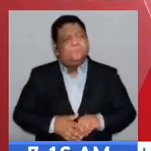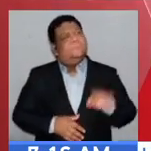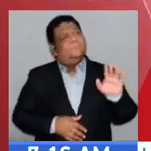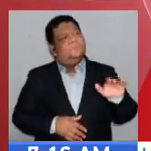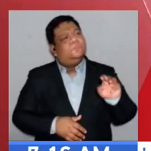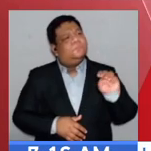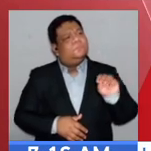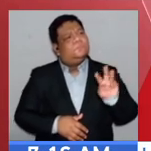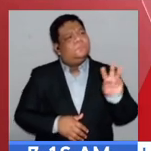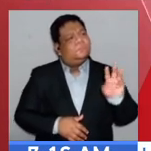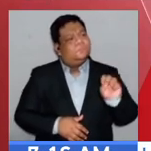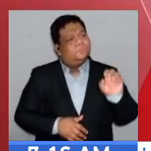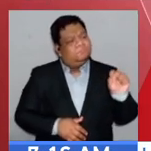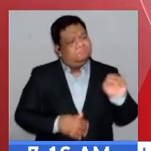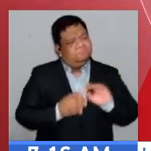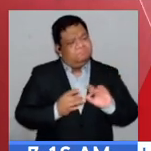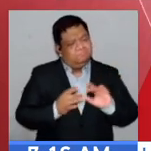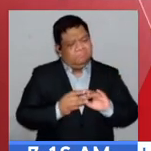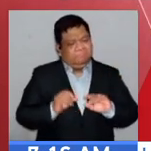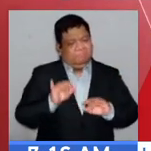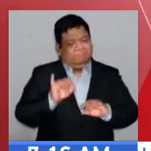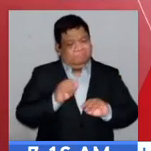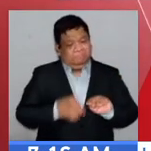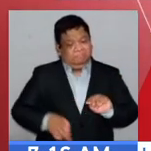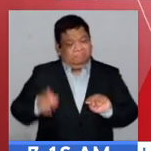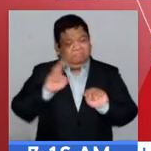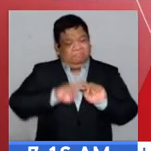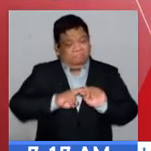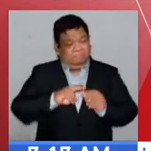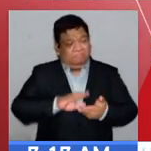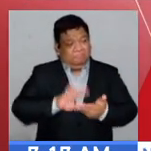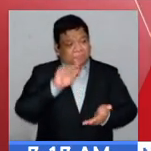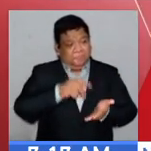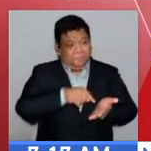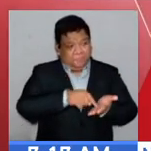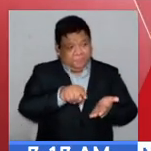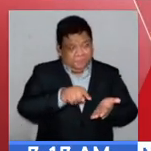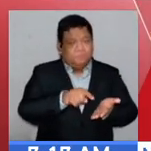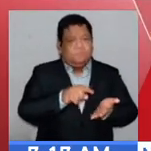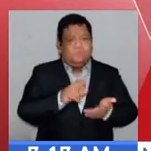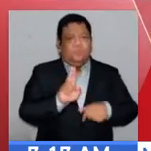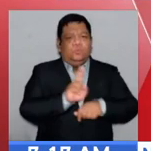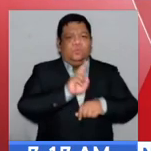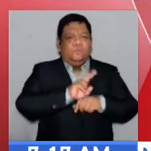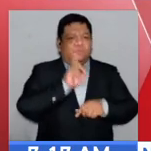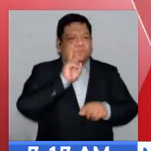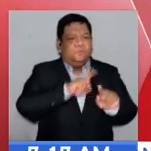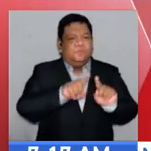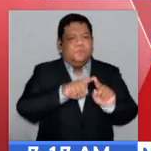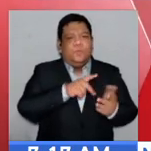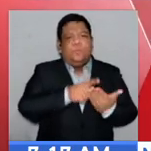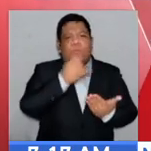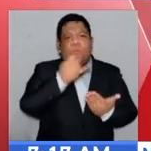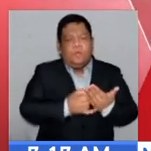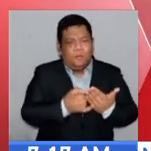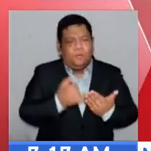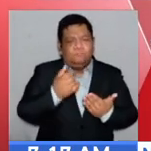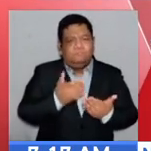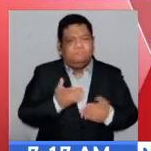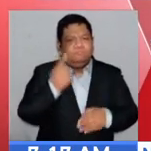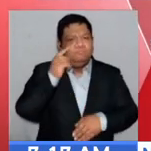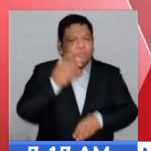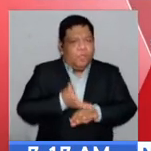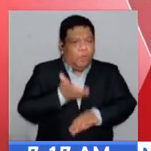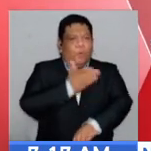gagamitin naman daw po yung taas singil sa mga proyekto ng water concessionaire para mapubuti yung serbisyo nila. Alam